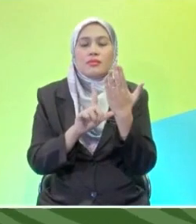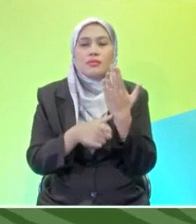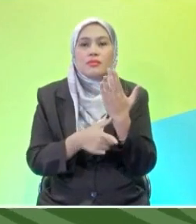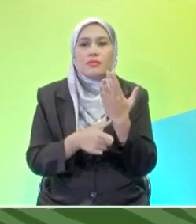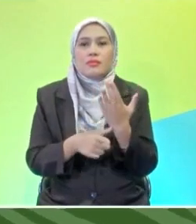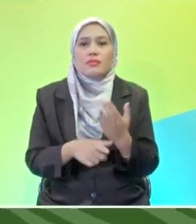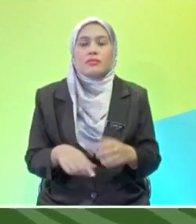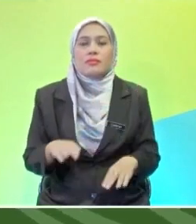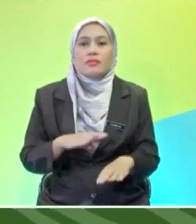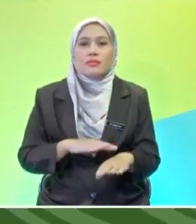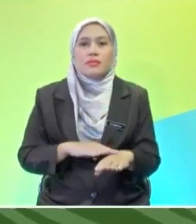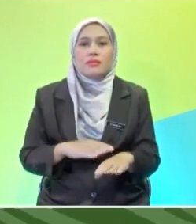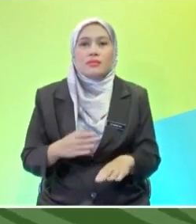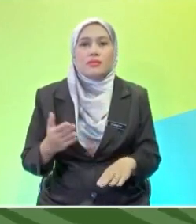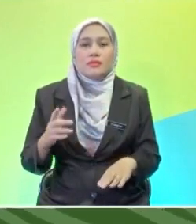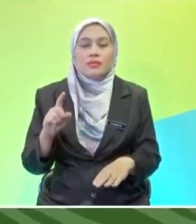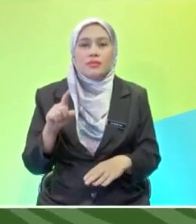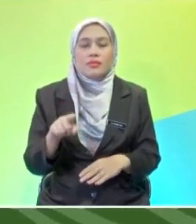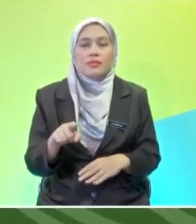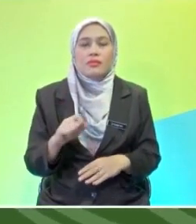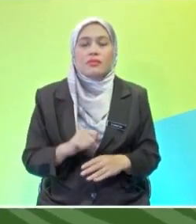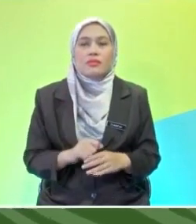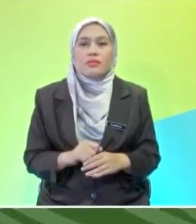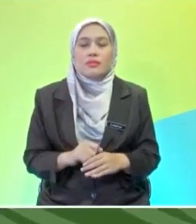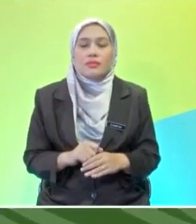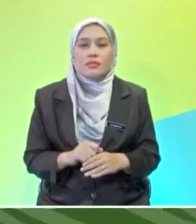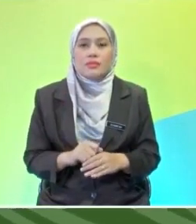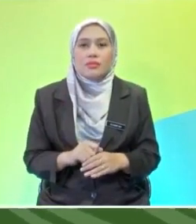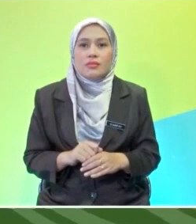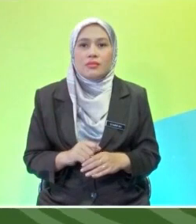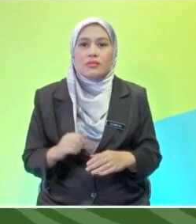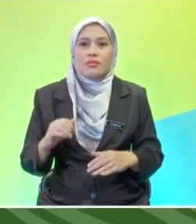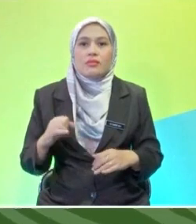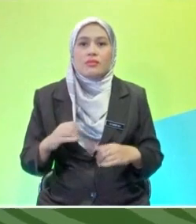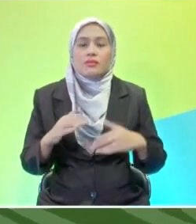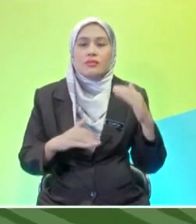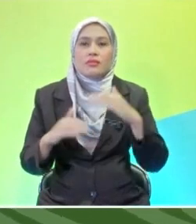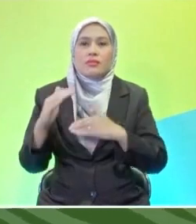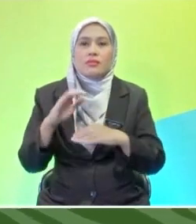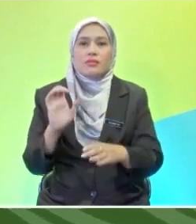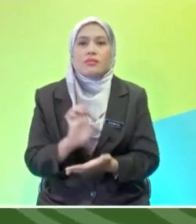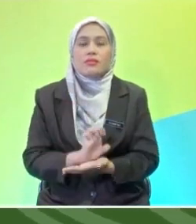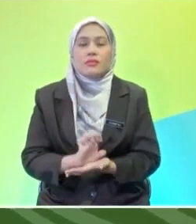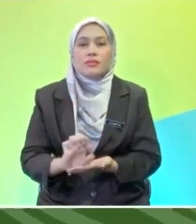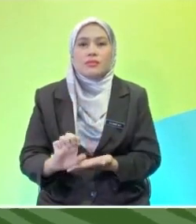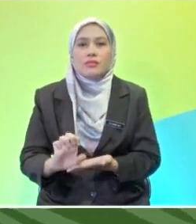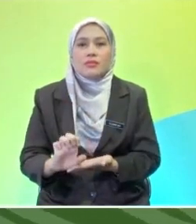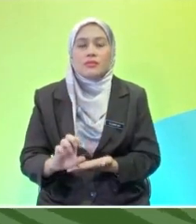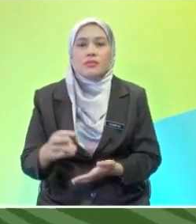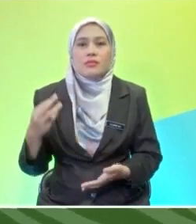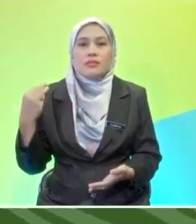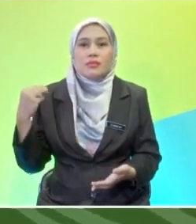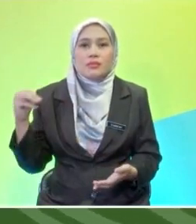terbinanya chalet tersebut, peluang untuk meningkatkan ekonomi mereka terbuka luas